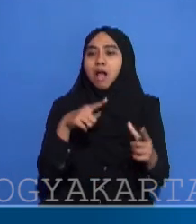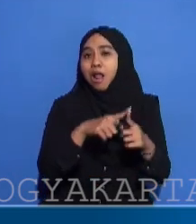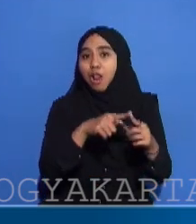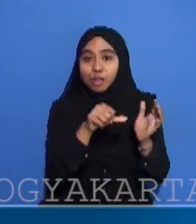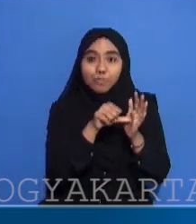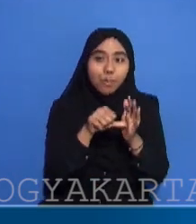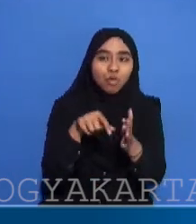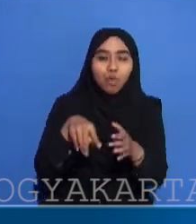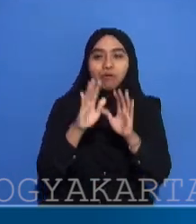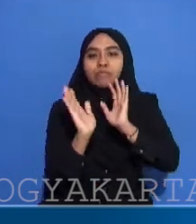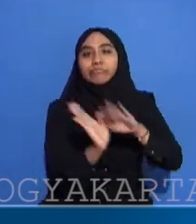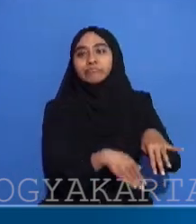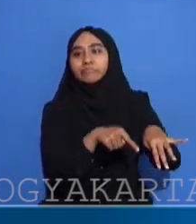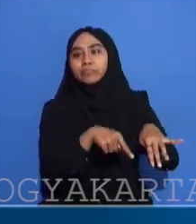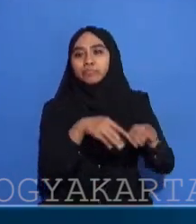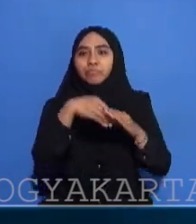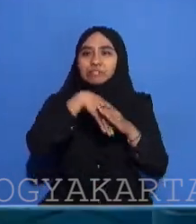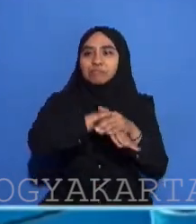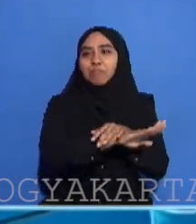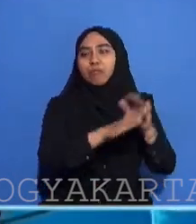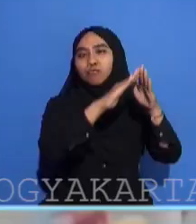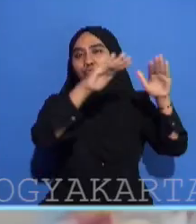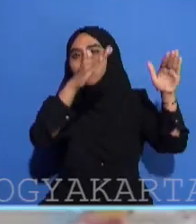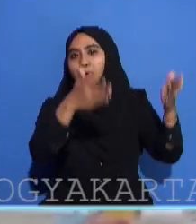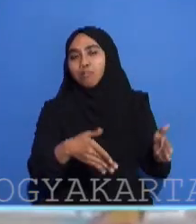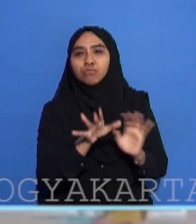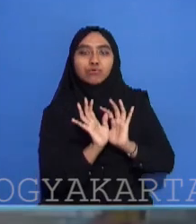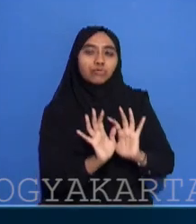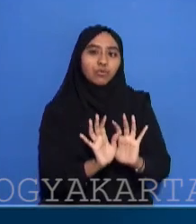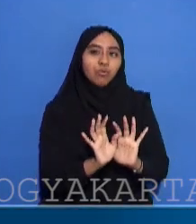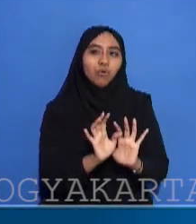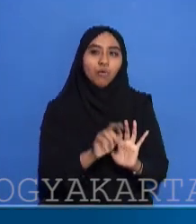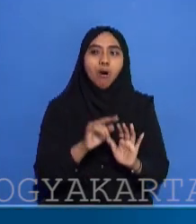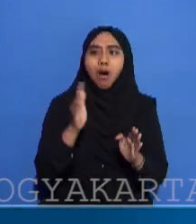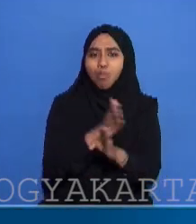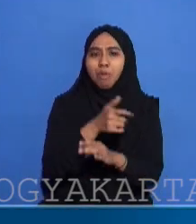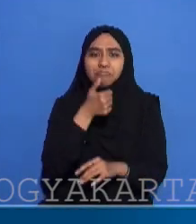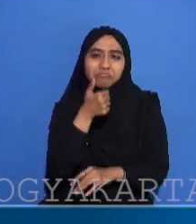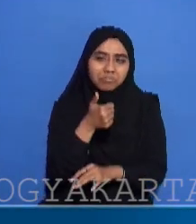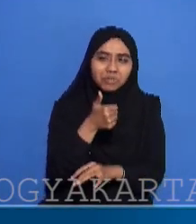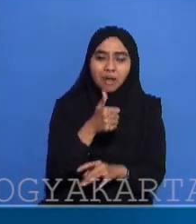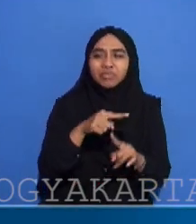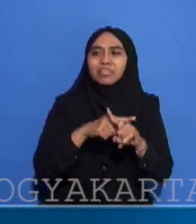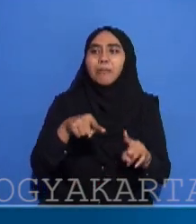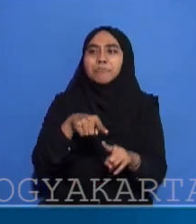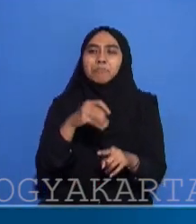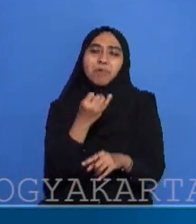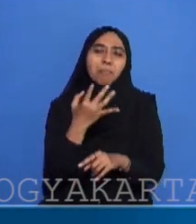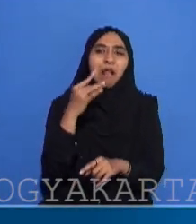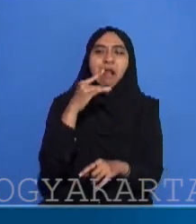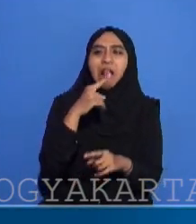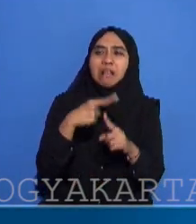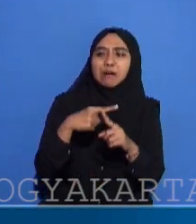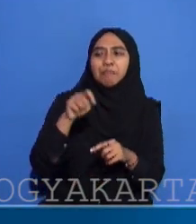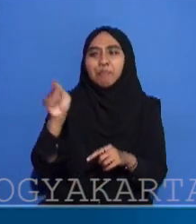dibiarkan mangkrak dan disimpan di sebuah bangunan tempat penyimpanan. Ya, awalnya bisa, tapi baru berapa kali pakai itu sudah